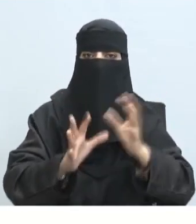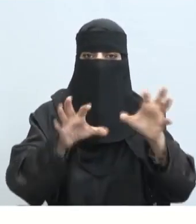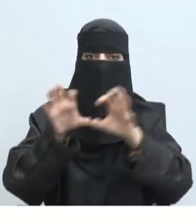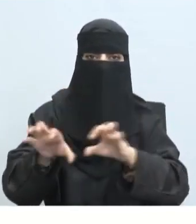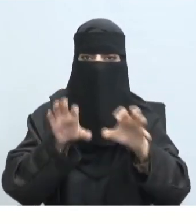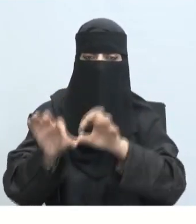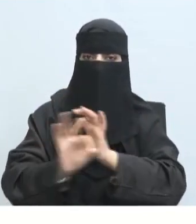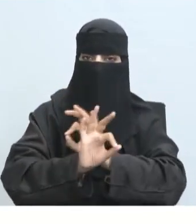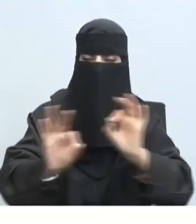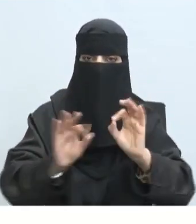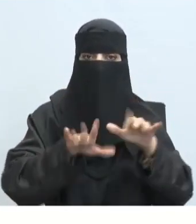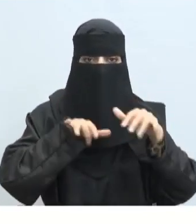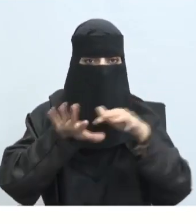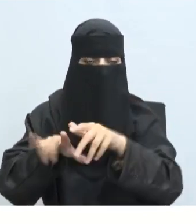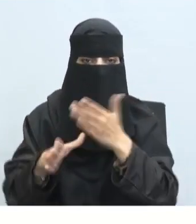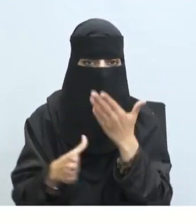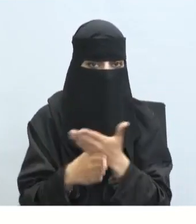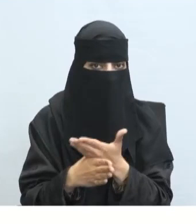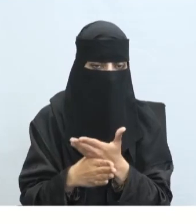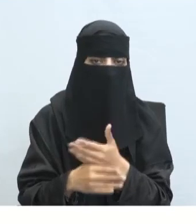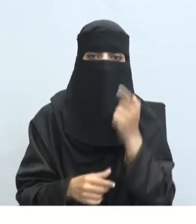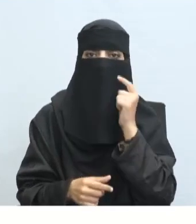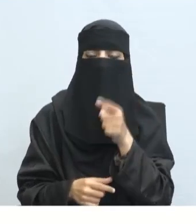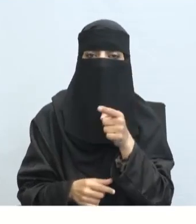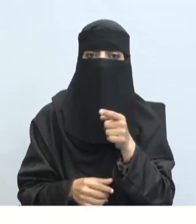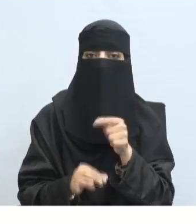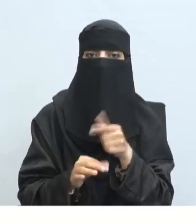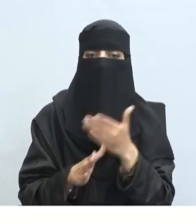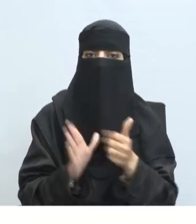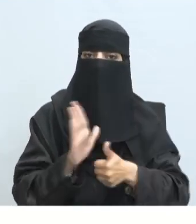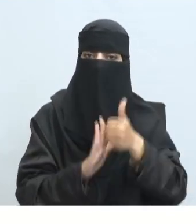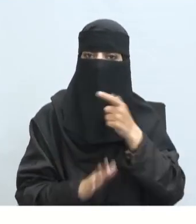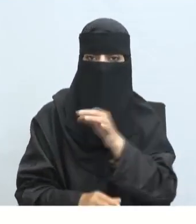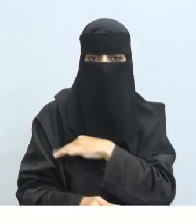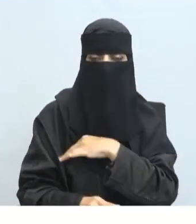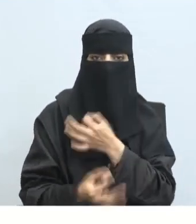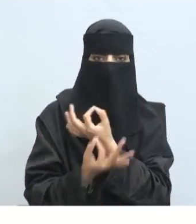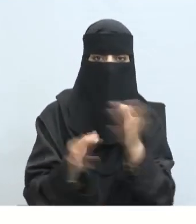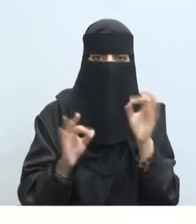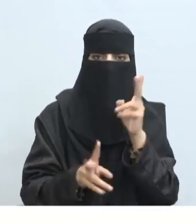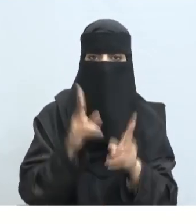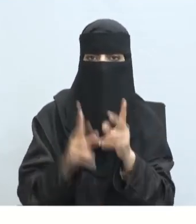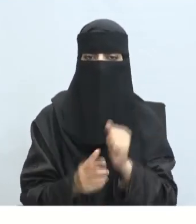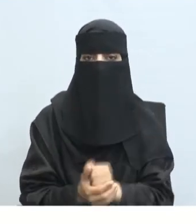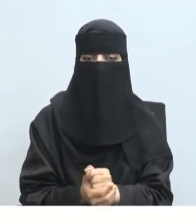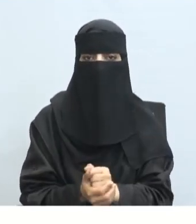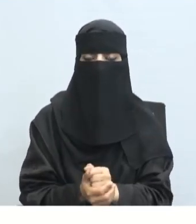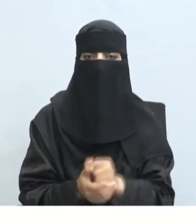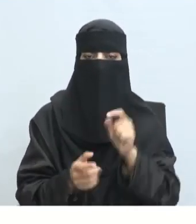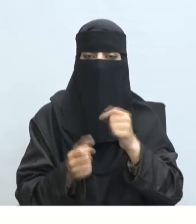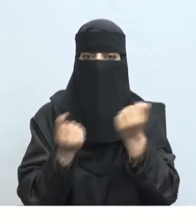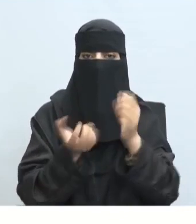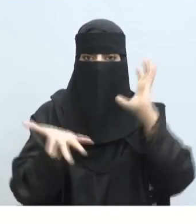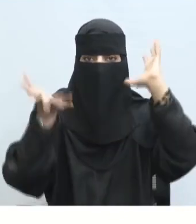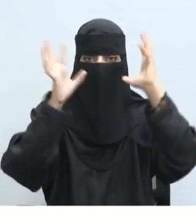وكذلك للحضور لكي ايضا لكي يستطيعوا استفاده من الفعاليه كذلك الاسعافات الاوليه